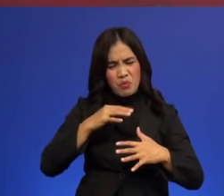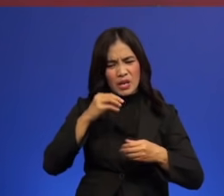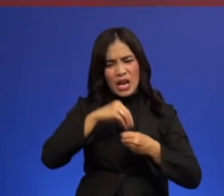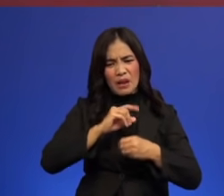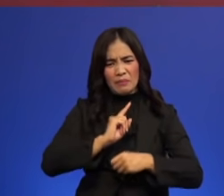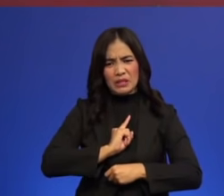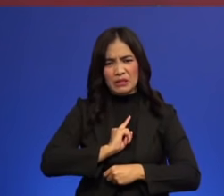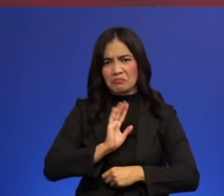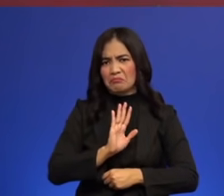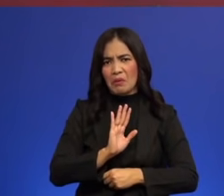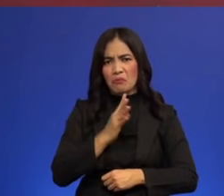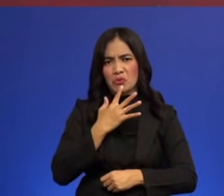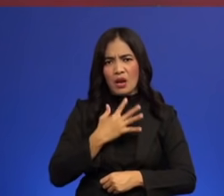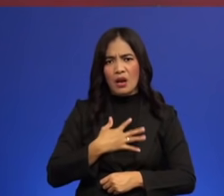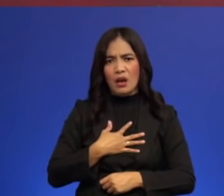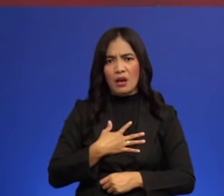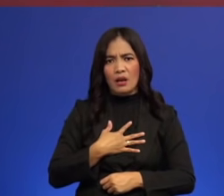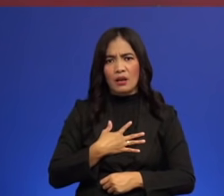kegentaran terhadap ini,